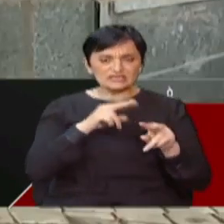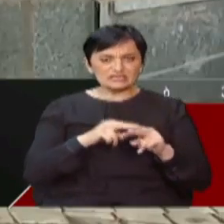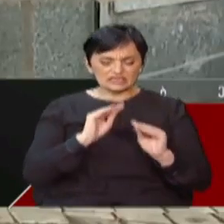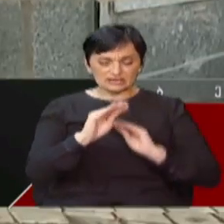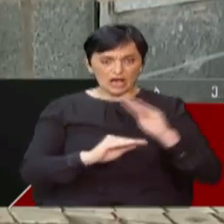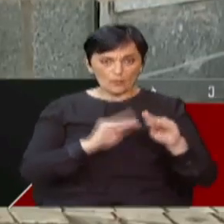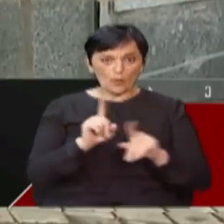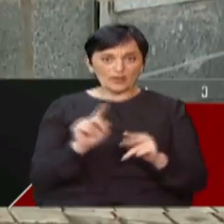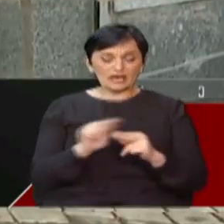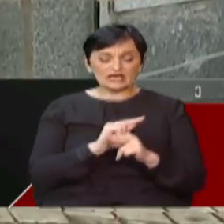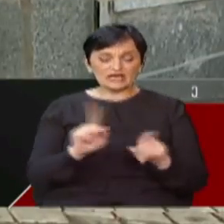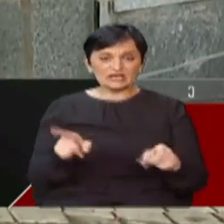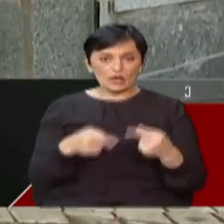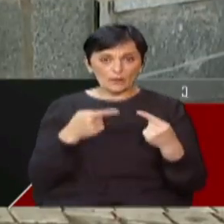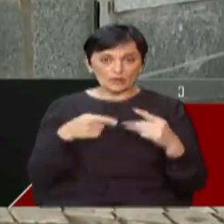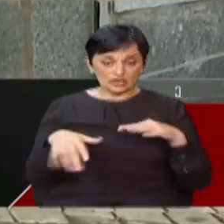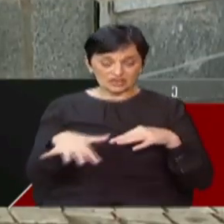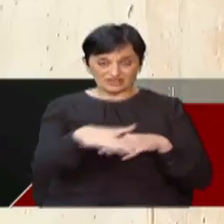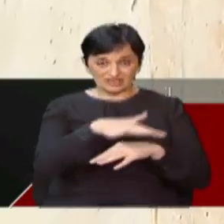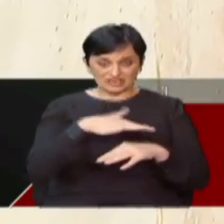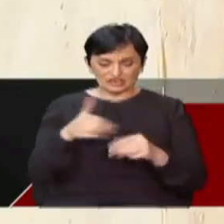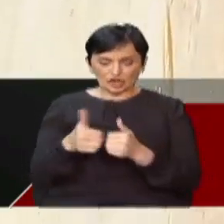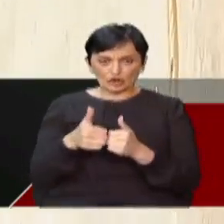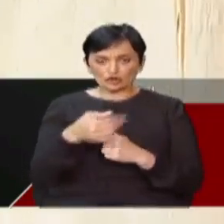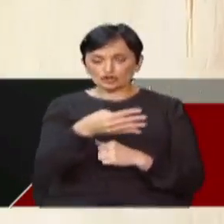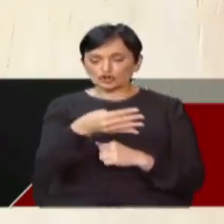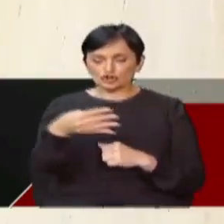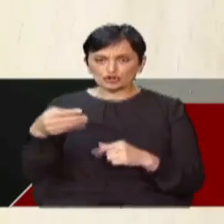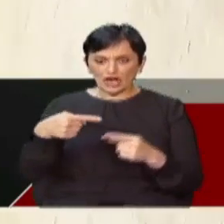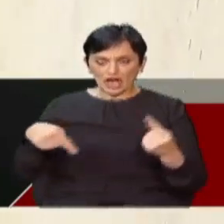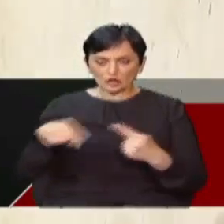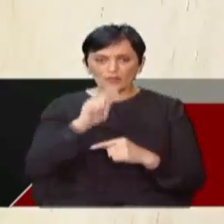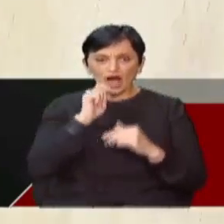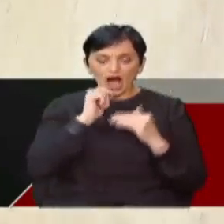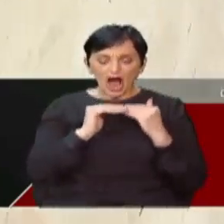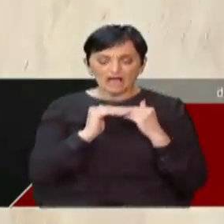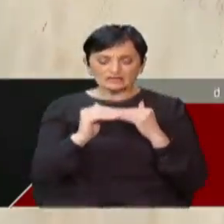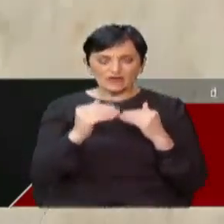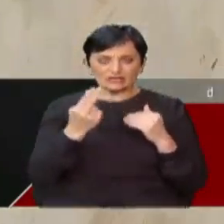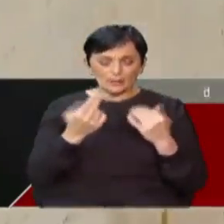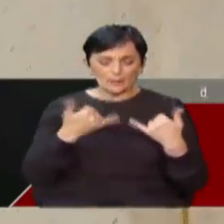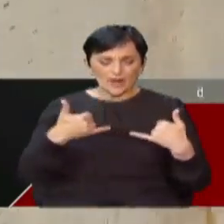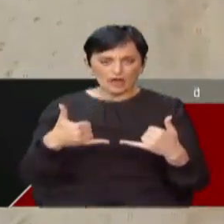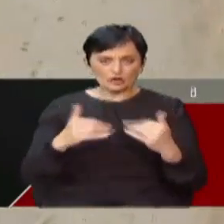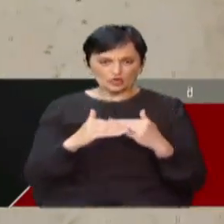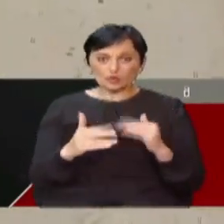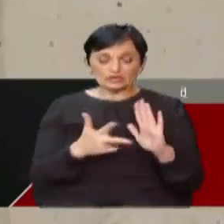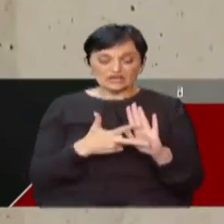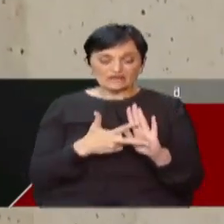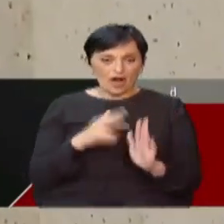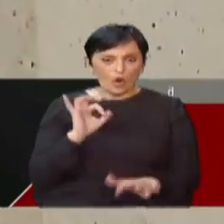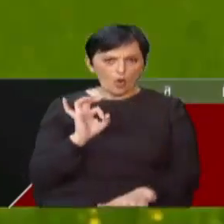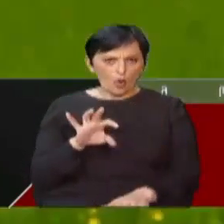Aseve reabilitatsia chautarda skveris mimdebare territoriaze shenoba nagebobebsa da asfaltobetonis saphars. 8 oktobers